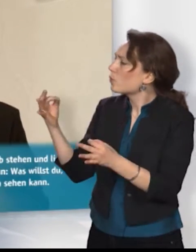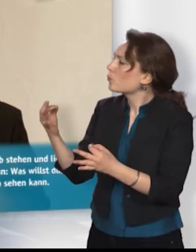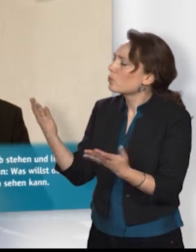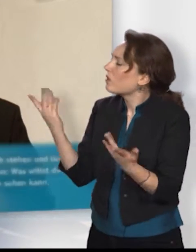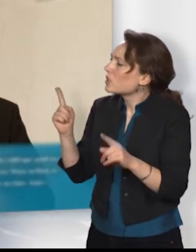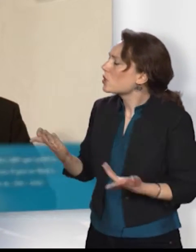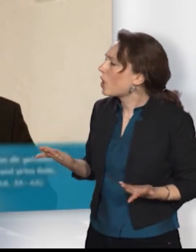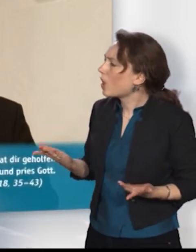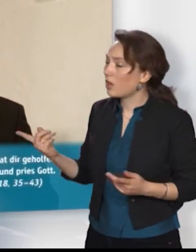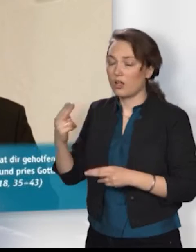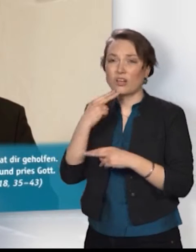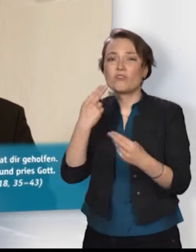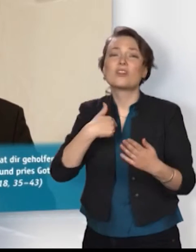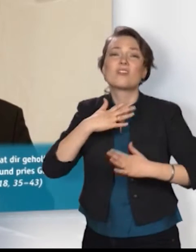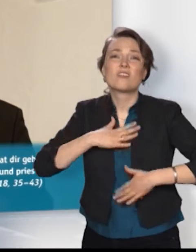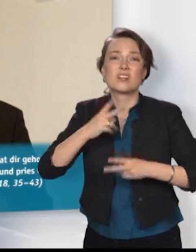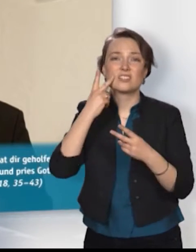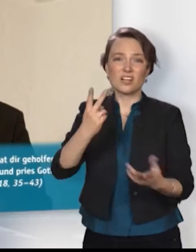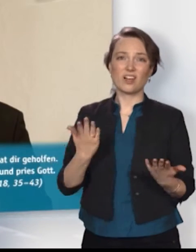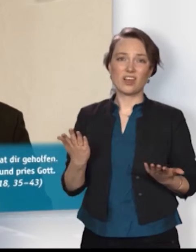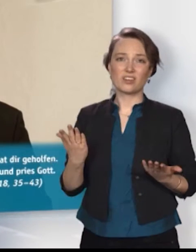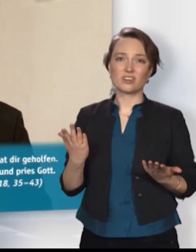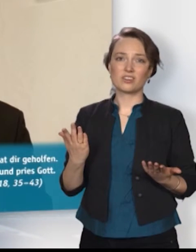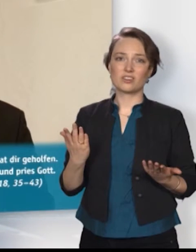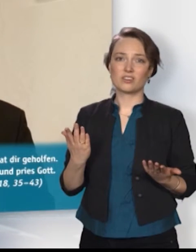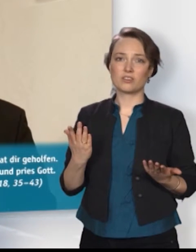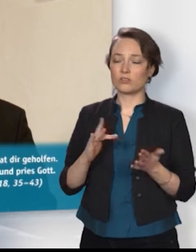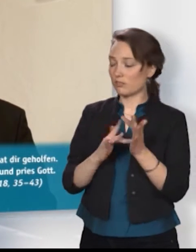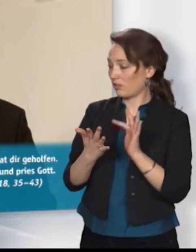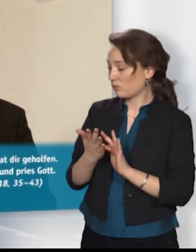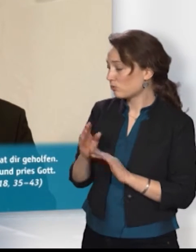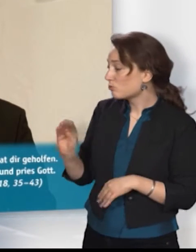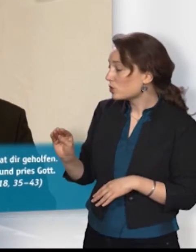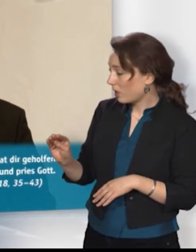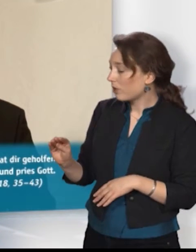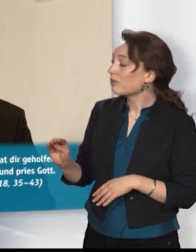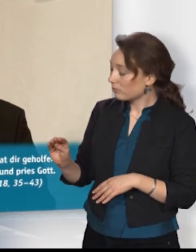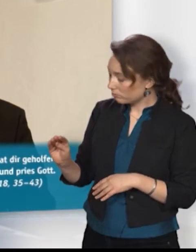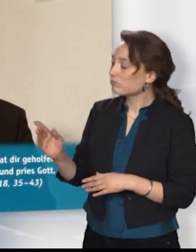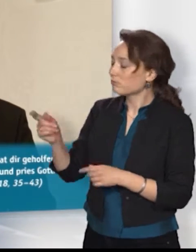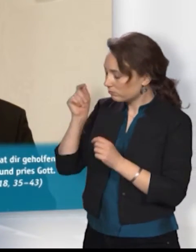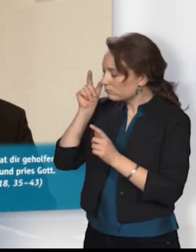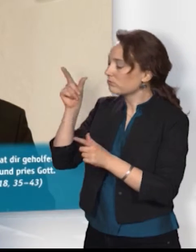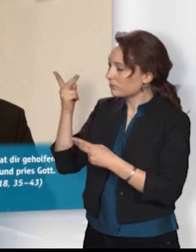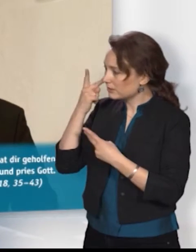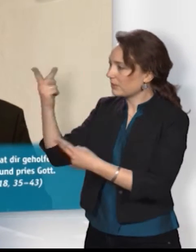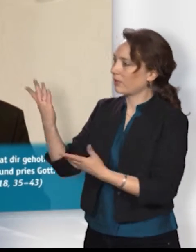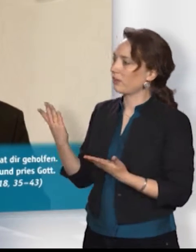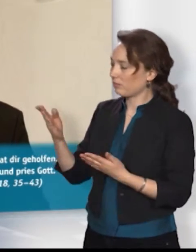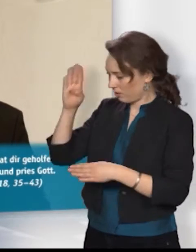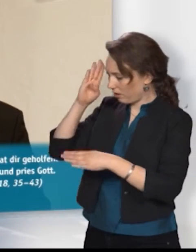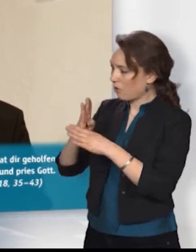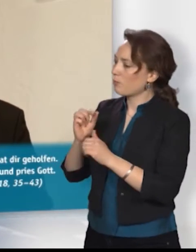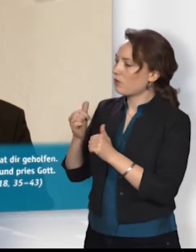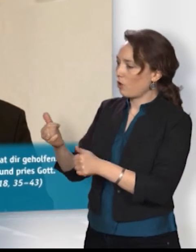ich sehen kann. Und Jesus sprach zu ihm: Sei sehend, dein Glaube hat dir geholfen. Und sogleich wurde